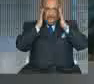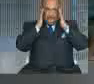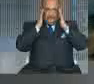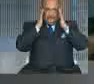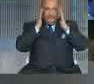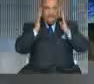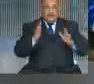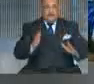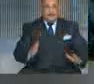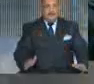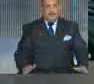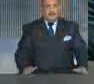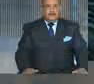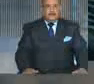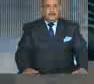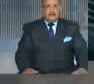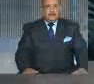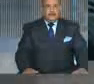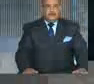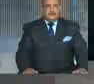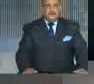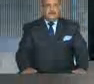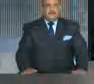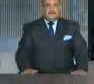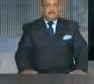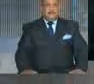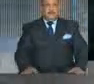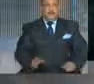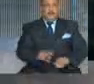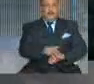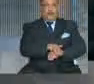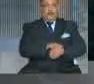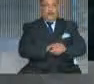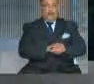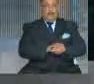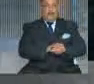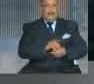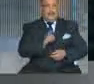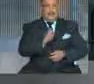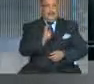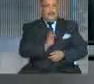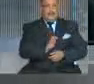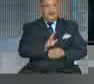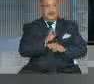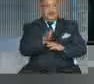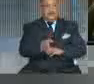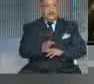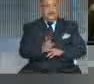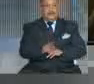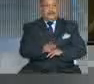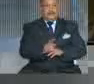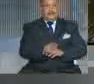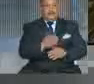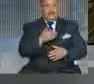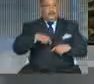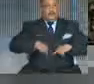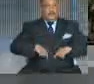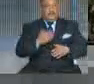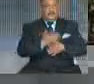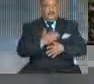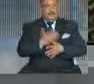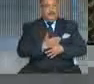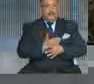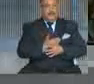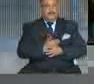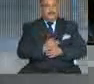في ختام العروض المسرحية ينضاف عرض آخر غير مبرمج على أرض الواقع بين وزير التربية وعدد من المعطلين عن العمل